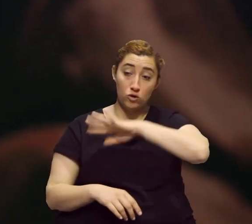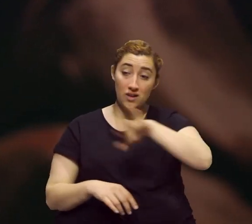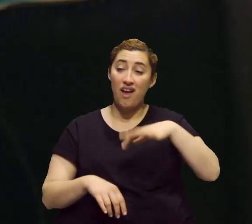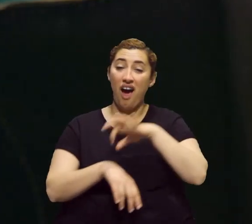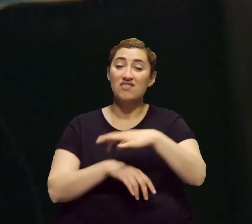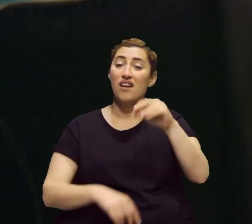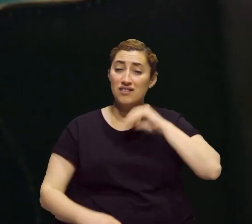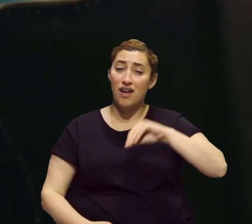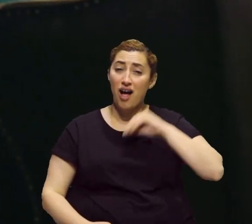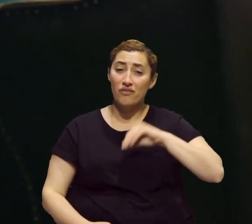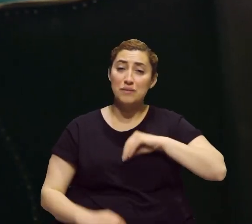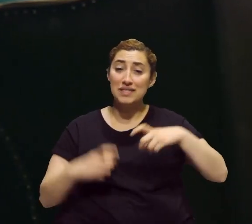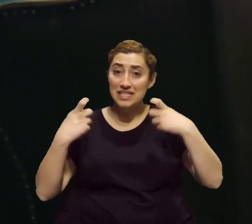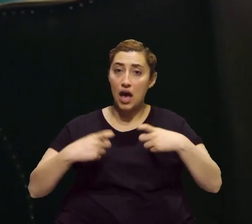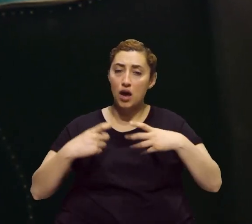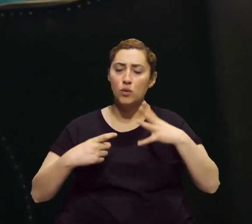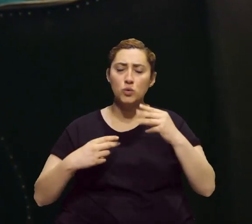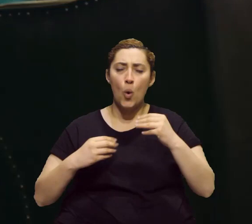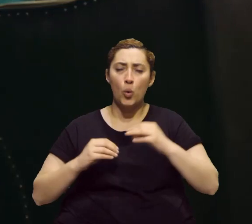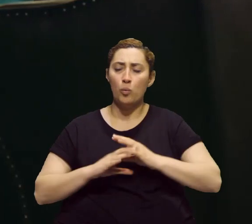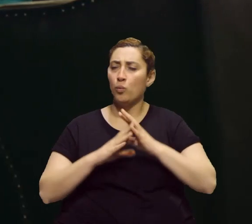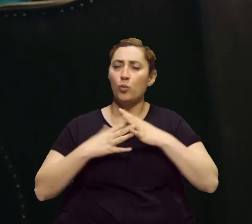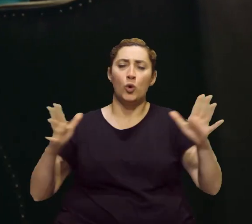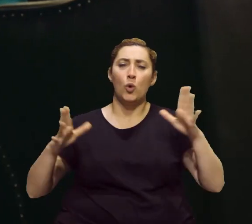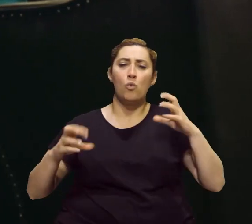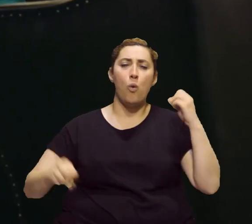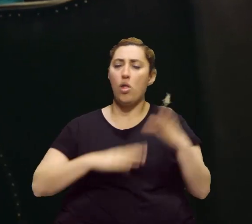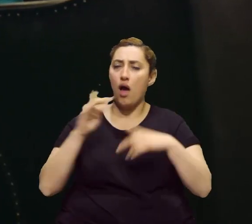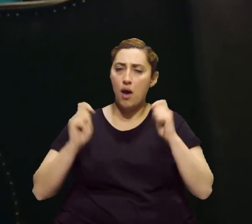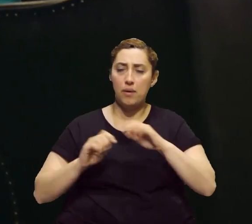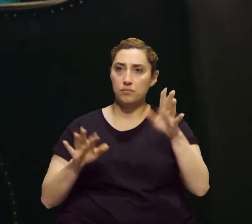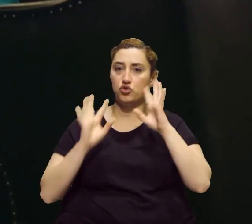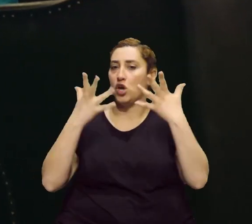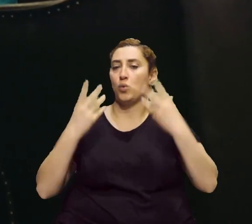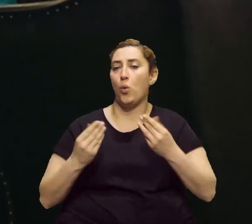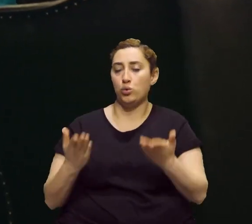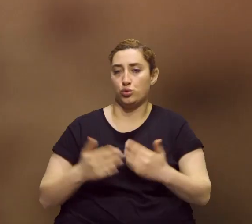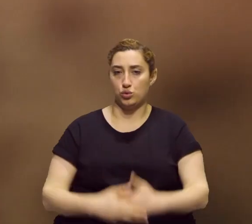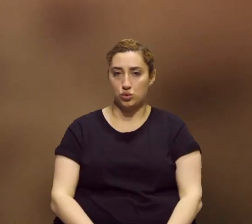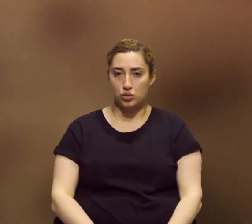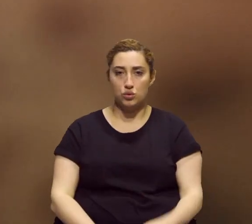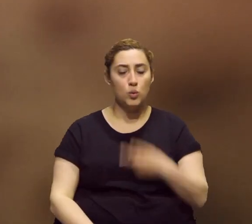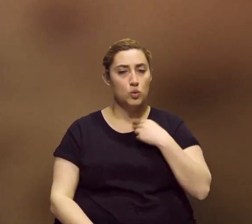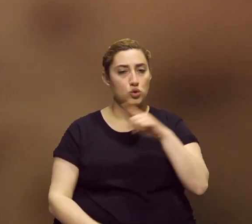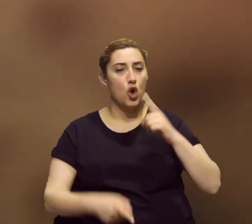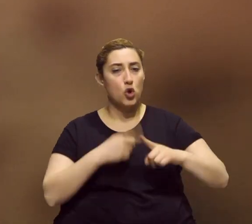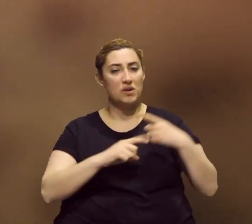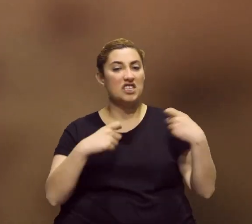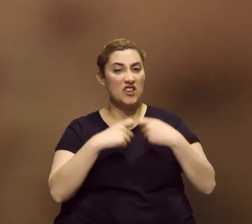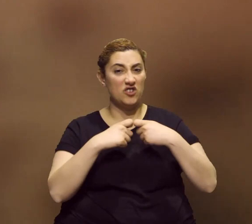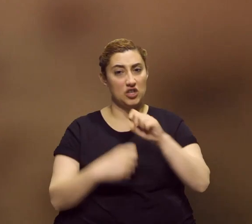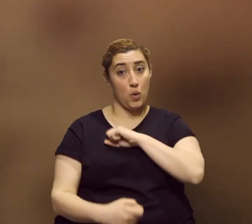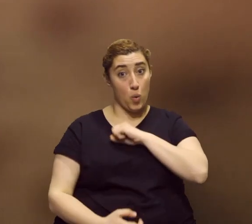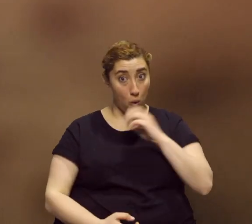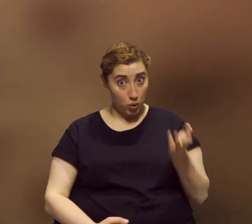hasta zannettiğimiz yerde öyle bir kükrerler ki şaşırır kalırız. Asasını yere vurdu. Ruslar Osmanlılarla